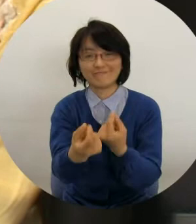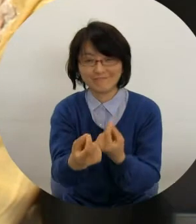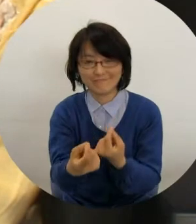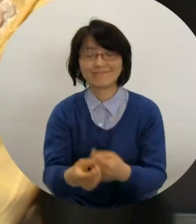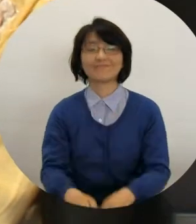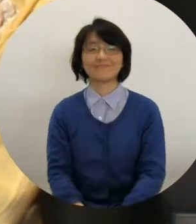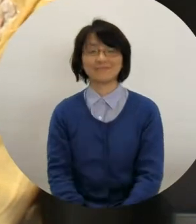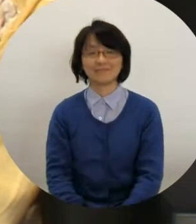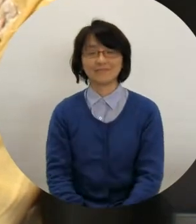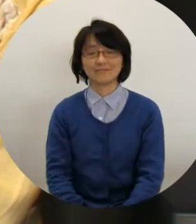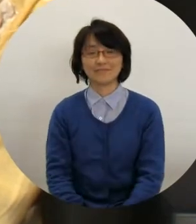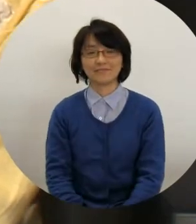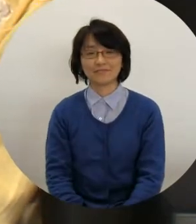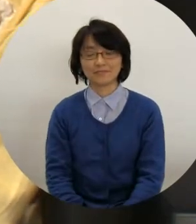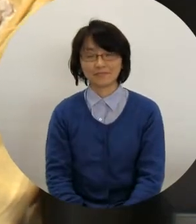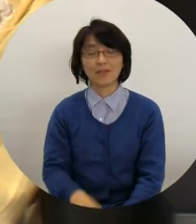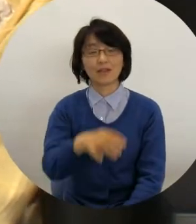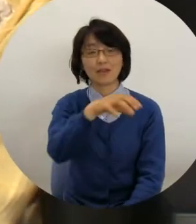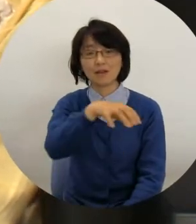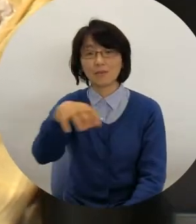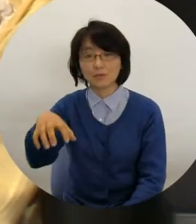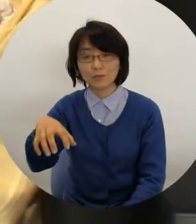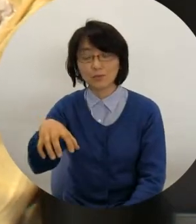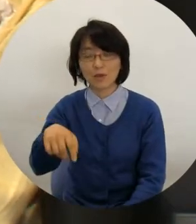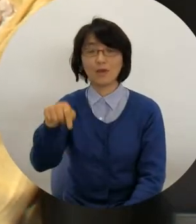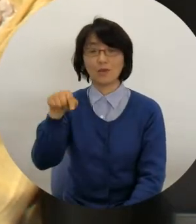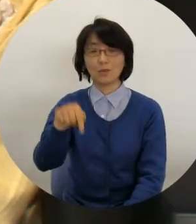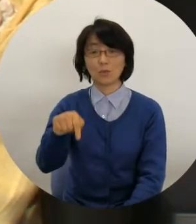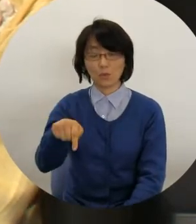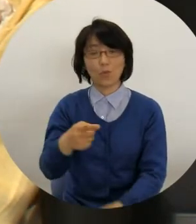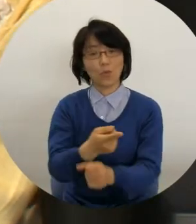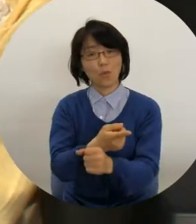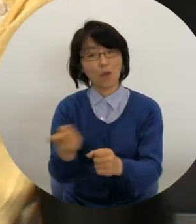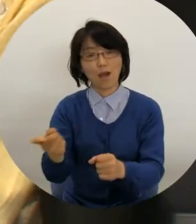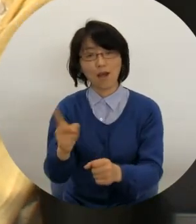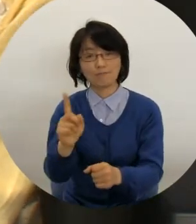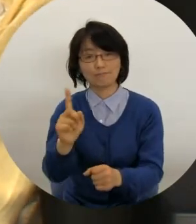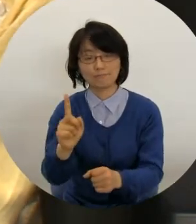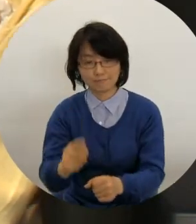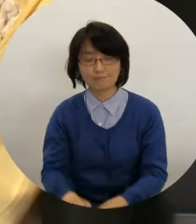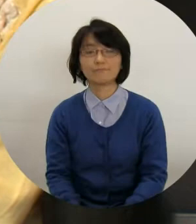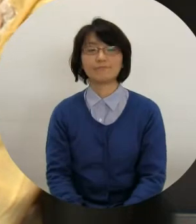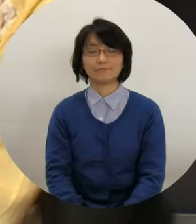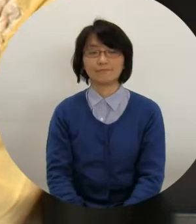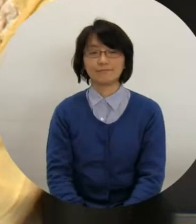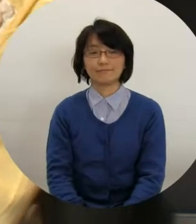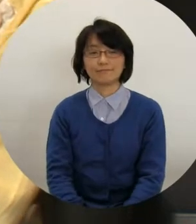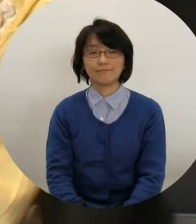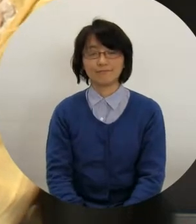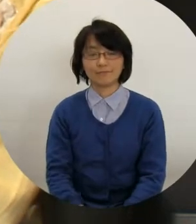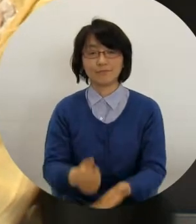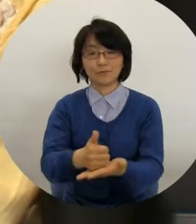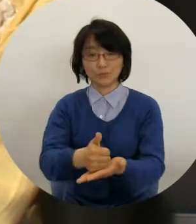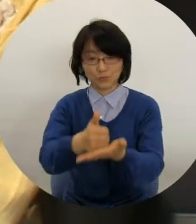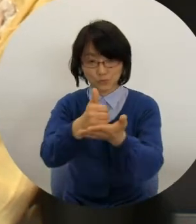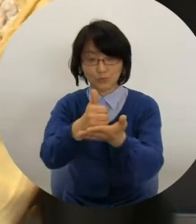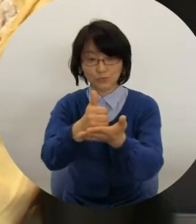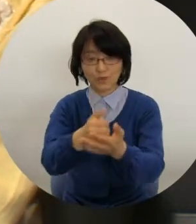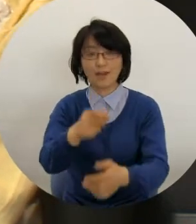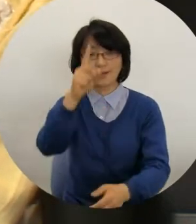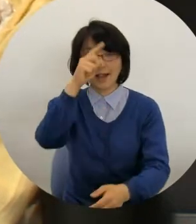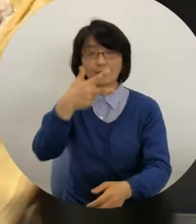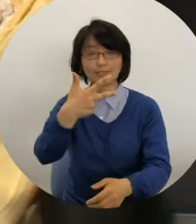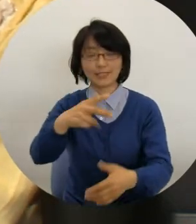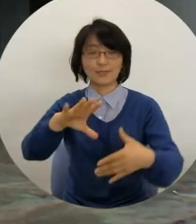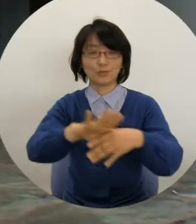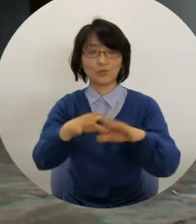ね、はい。 そして会場なんですが、はい、こちらシネマテイク高崎以外にどんなところで上映されるんでしょうか。 はい、メイン会場になります高崎